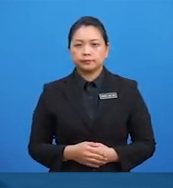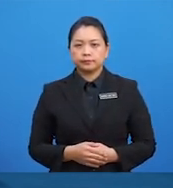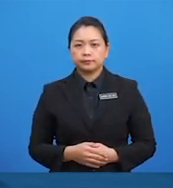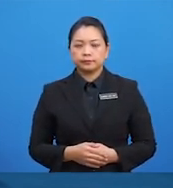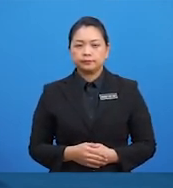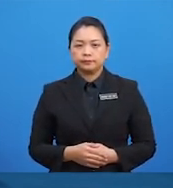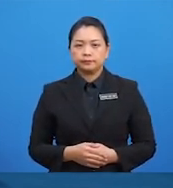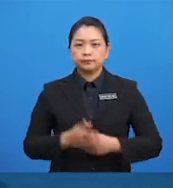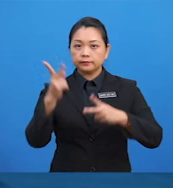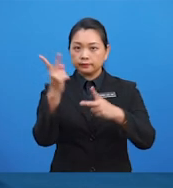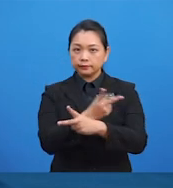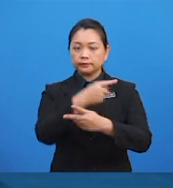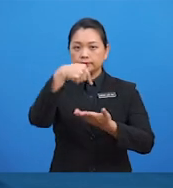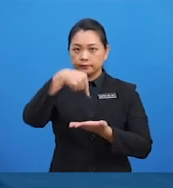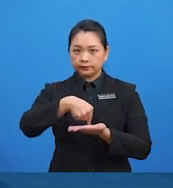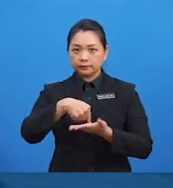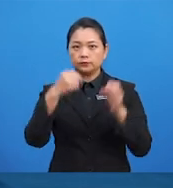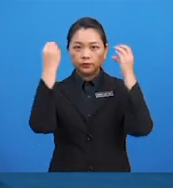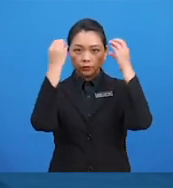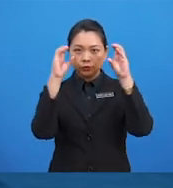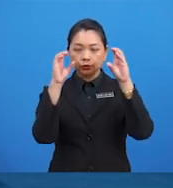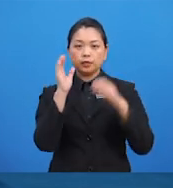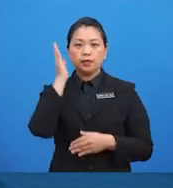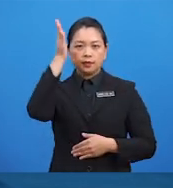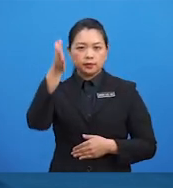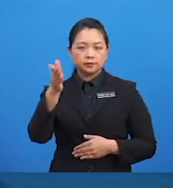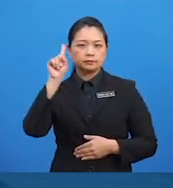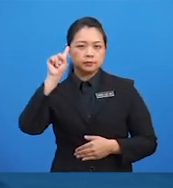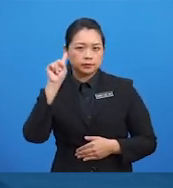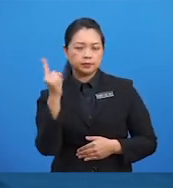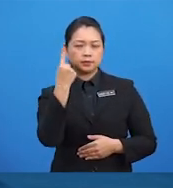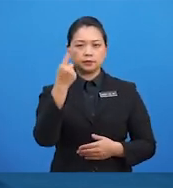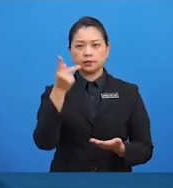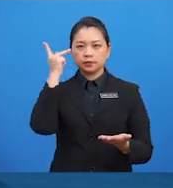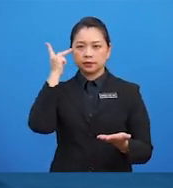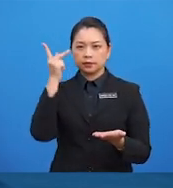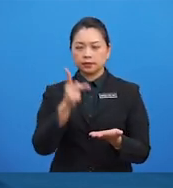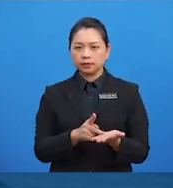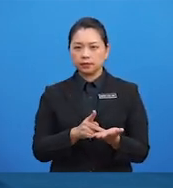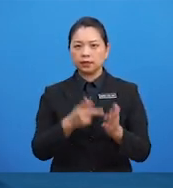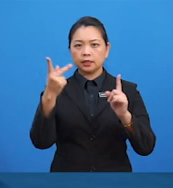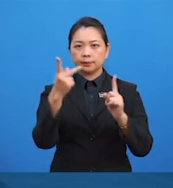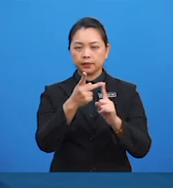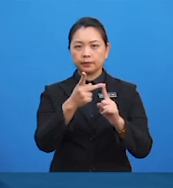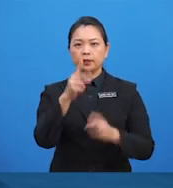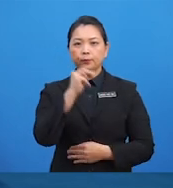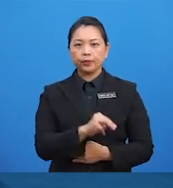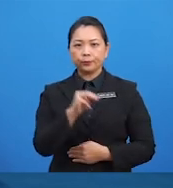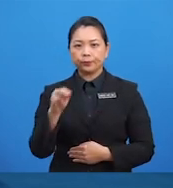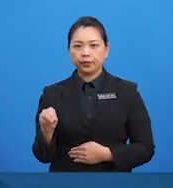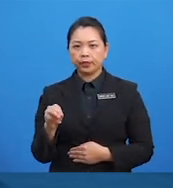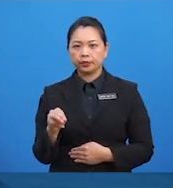Dalam episod ini, cikgu akan hanya memperkenalkan kepada murid-murid